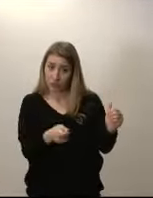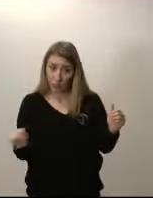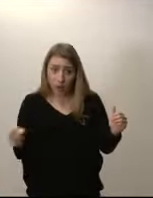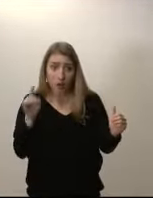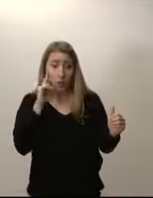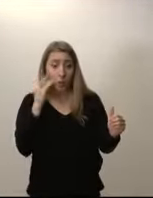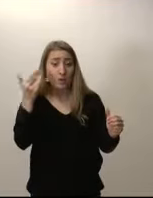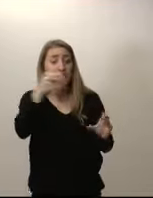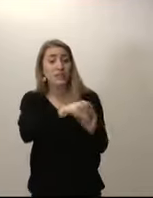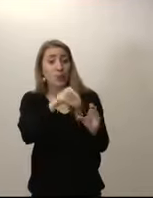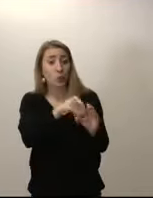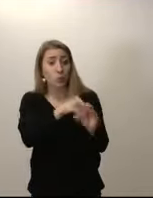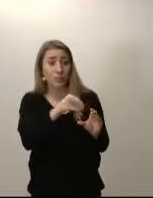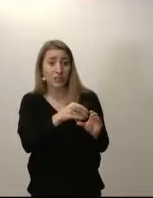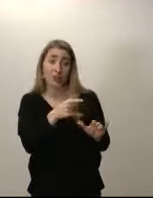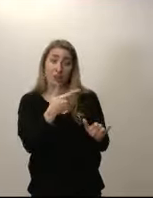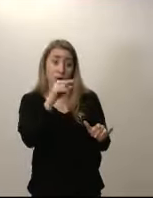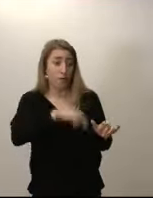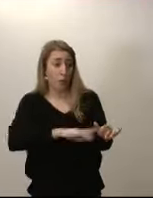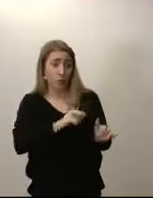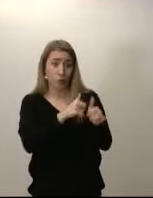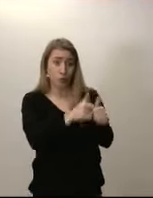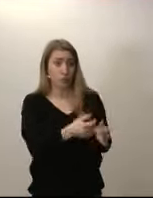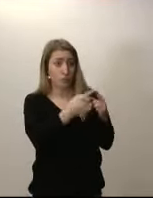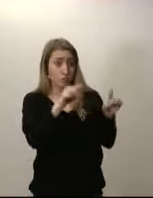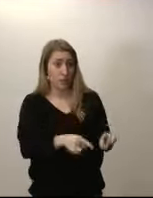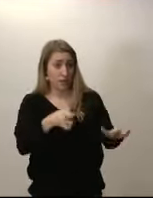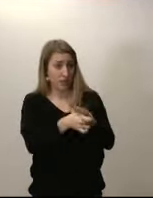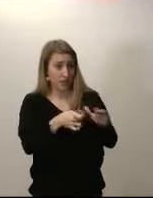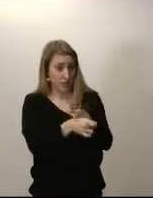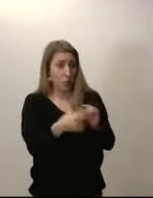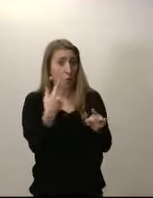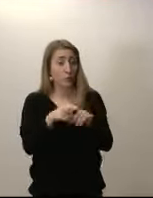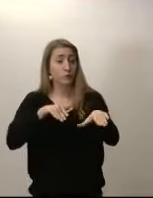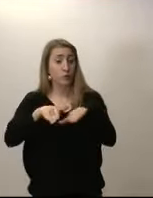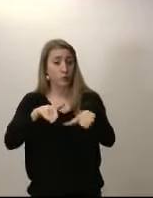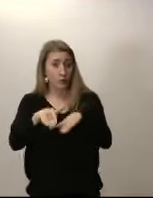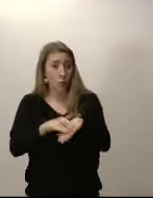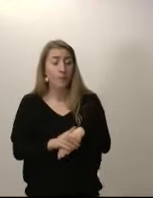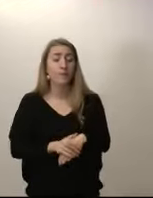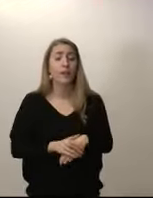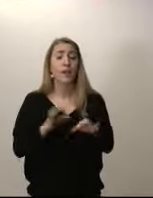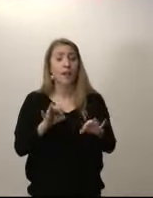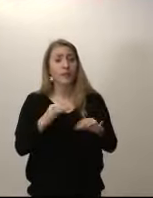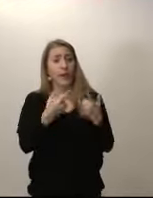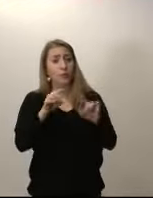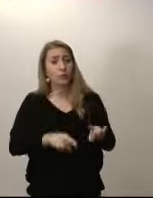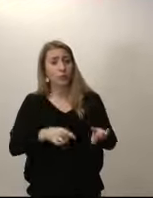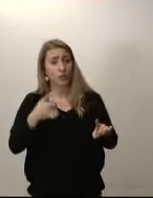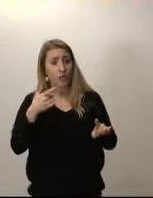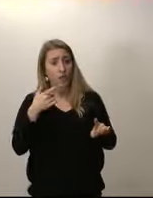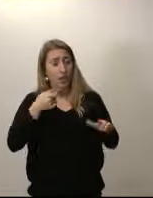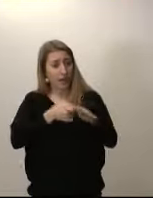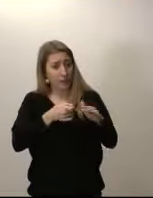budget de fonctionnement et sur le budget d'investissement. Budget de fonctionnement, vous avez vu, on a réalisé 1 800 000 euros